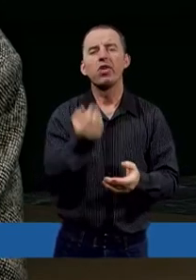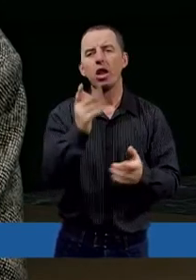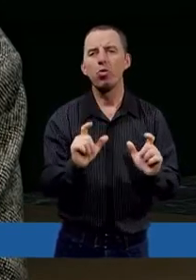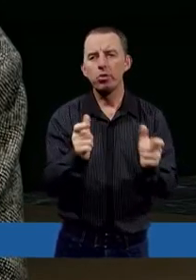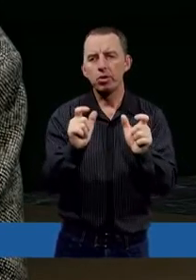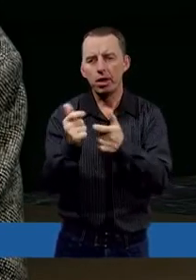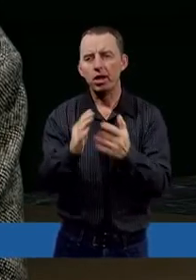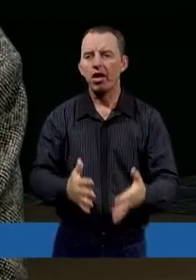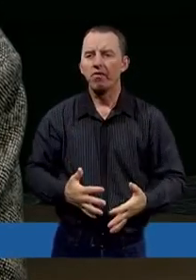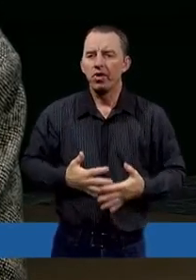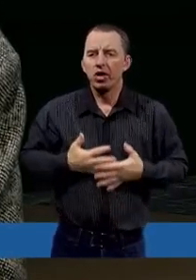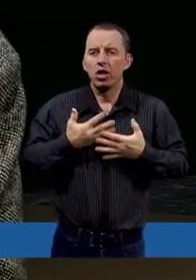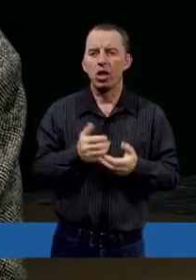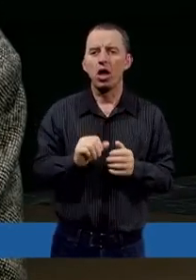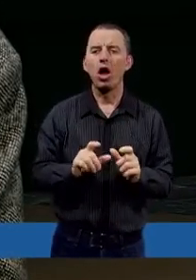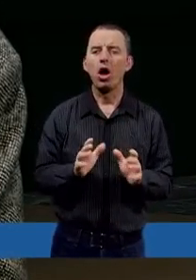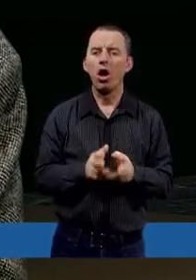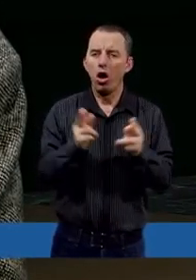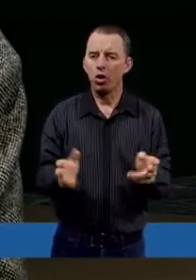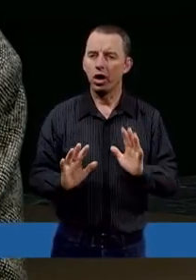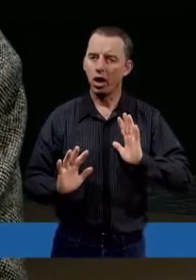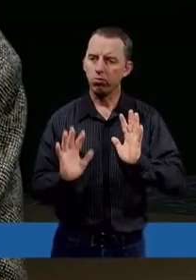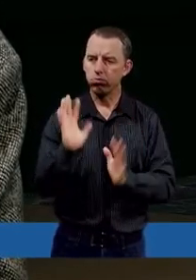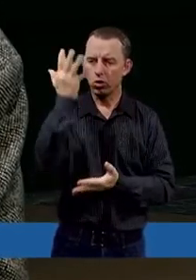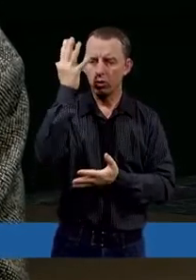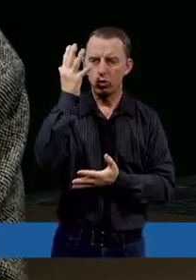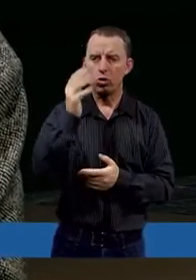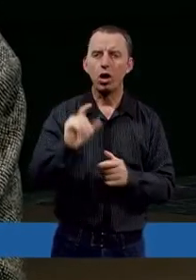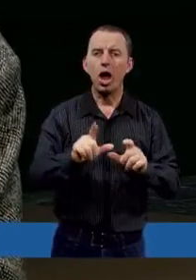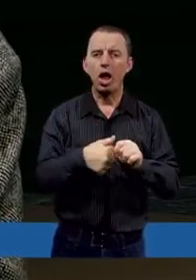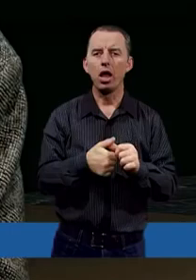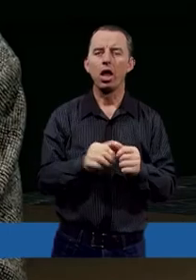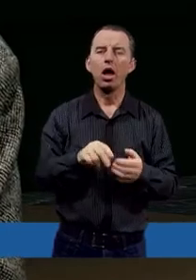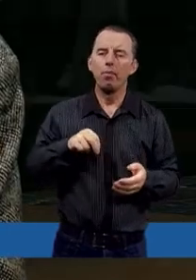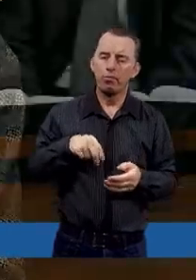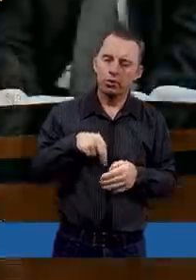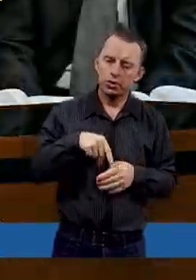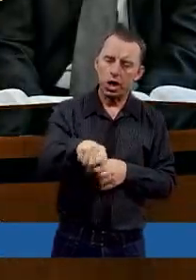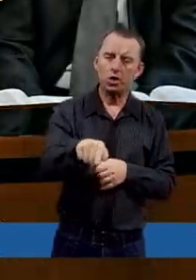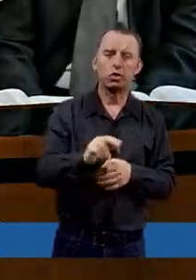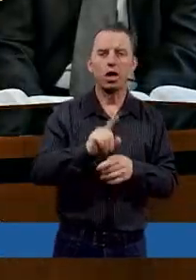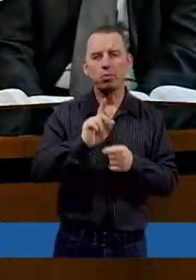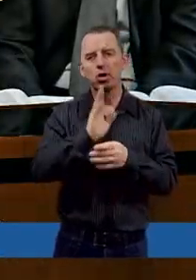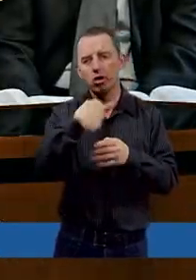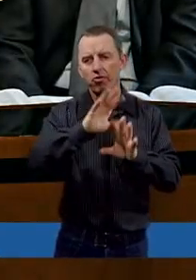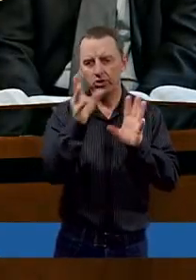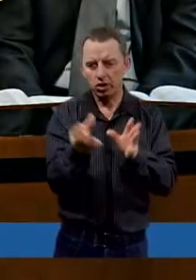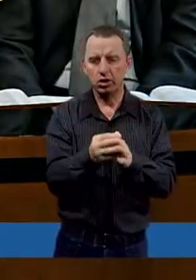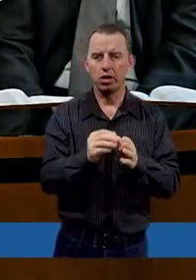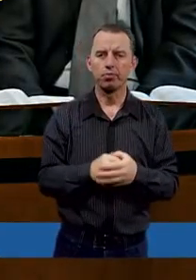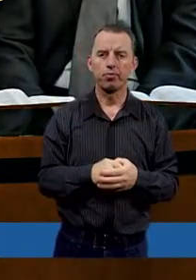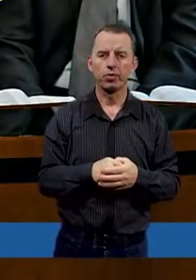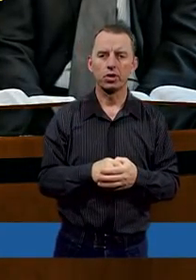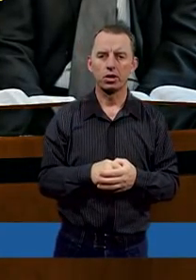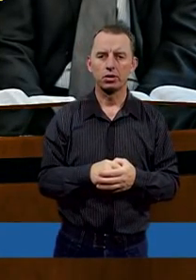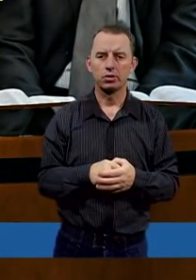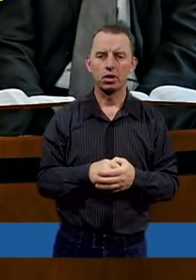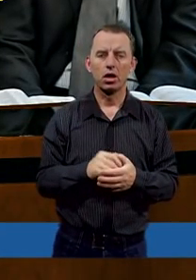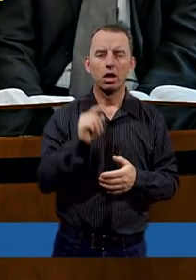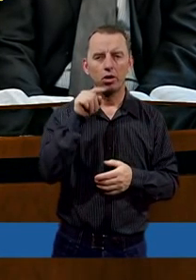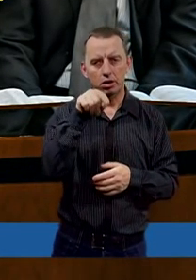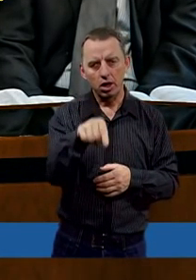że jest okres buntu, ale później jest po prostu przejścia przez to cierpienie. Proszę bardzo. W